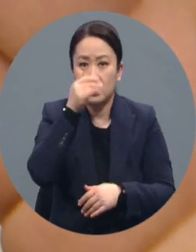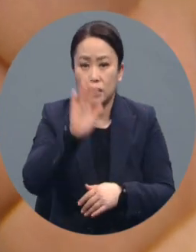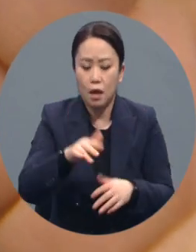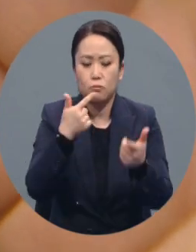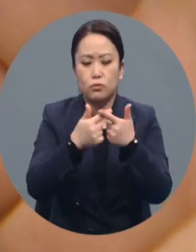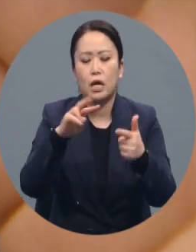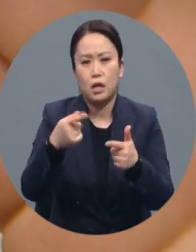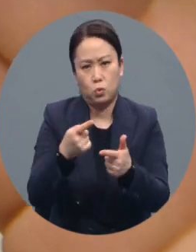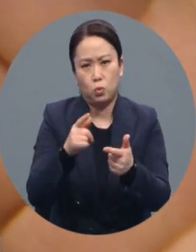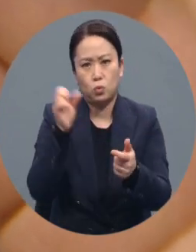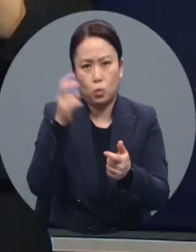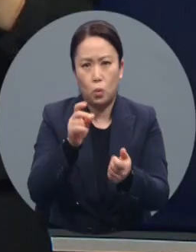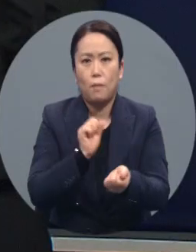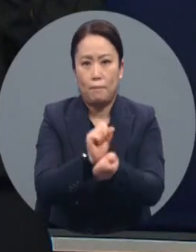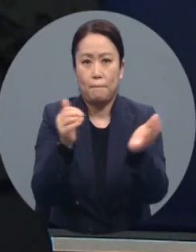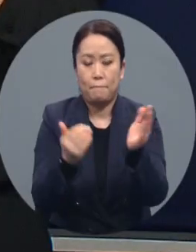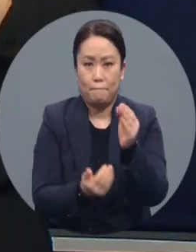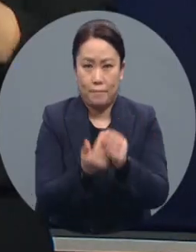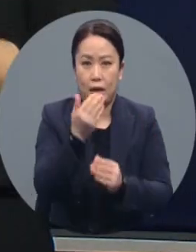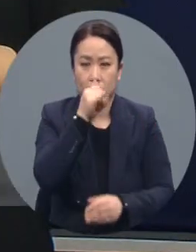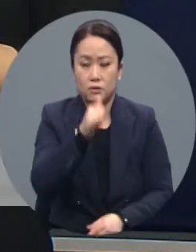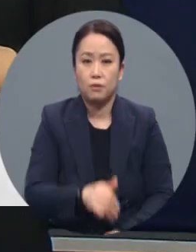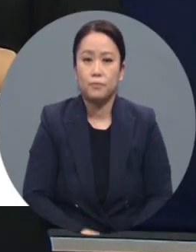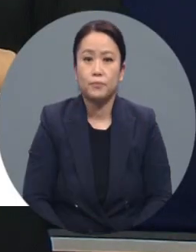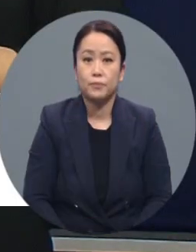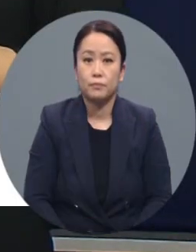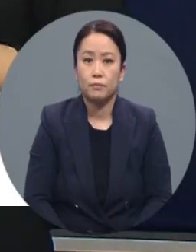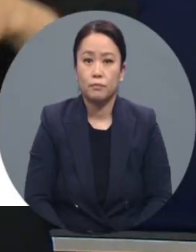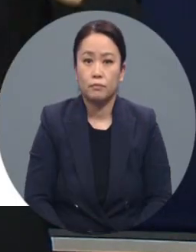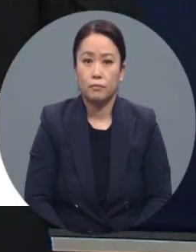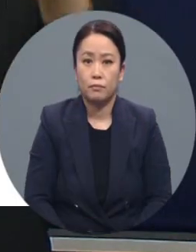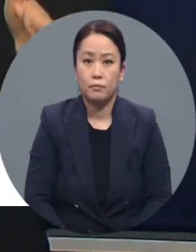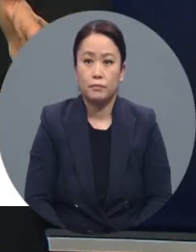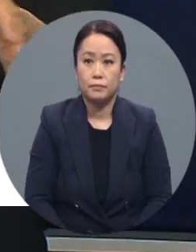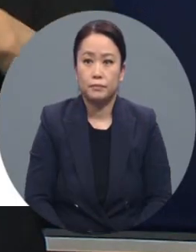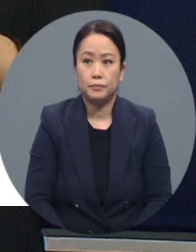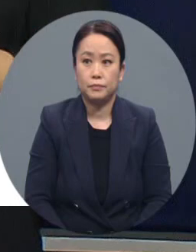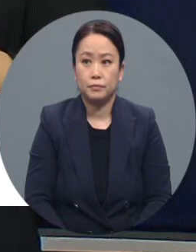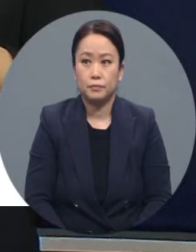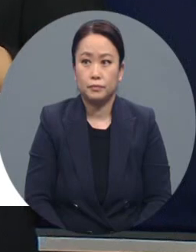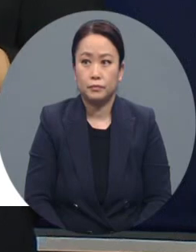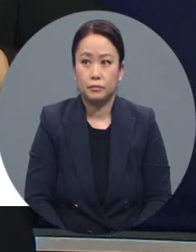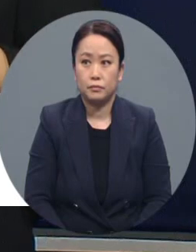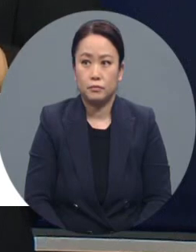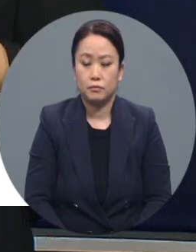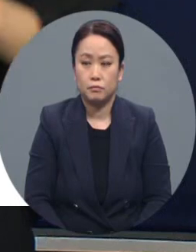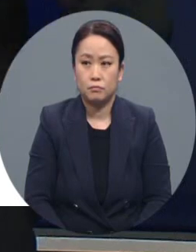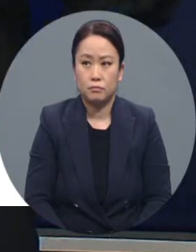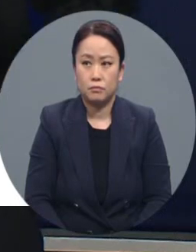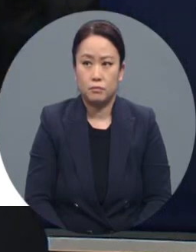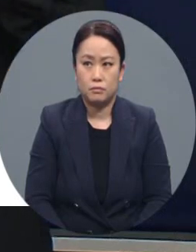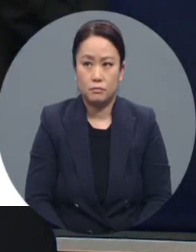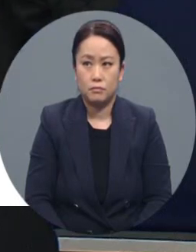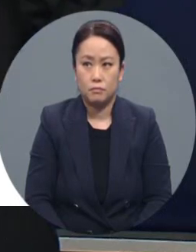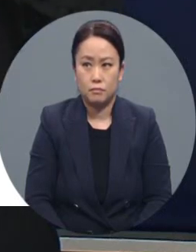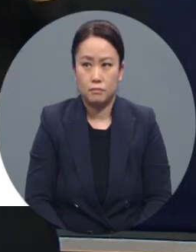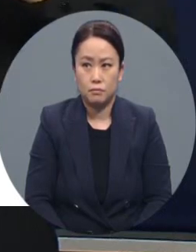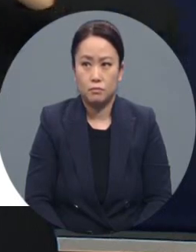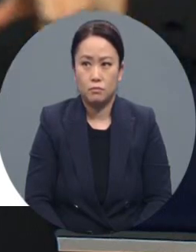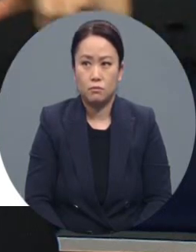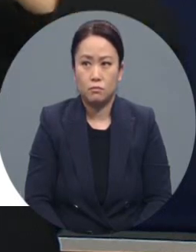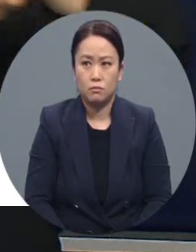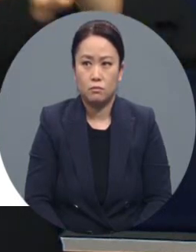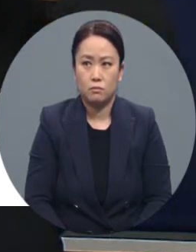나온 겁니다 최근 일주일 정도만 아 저희가 확인한 바로 서는 2차 접종 하고 나서 평균